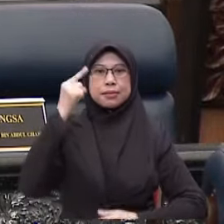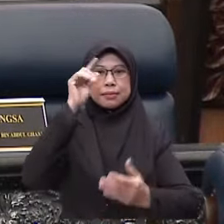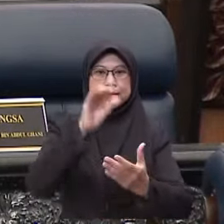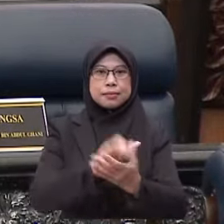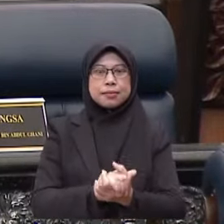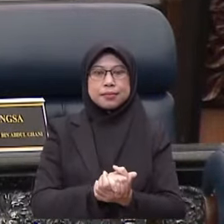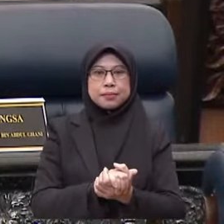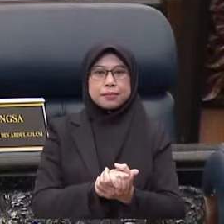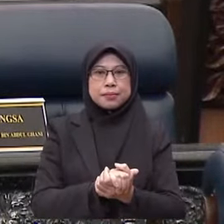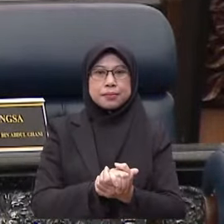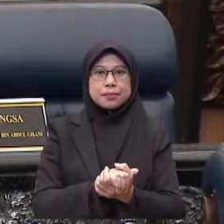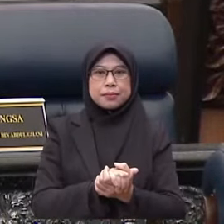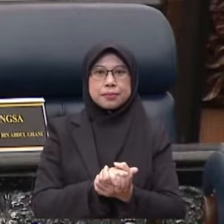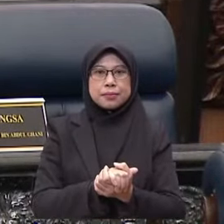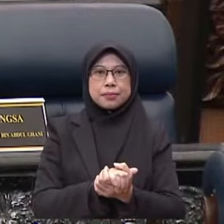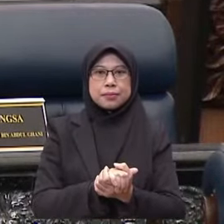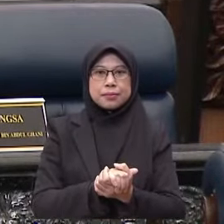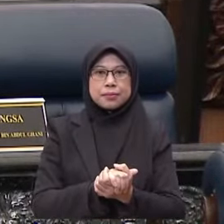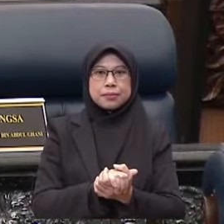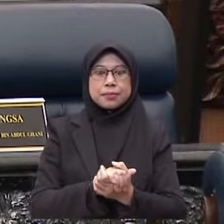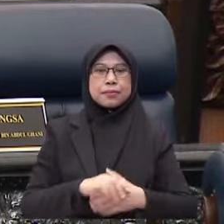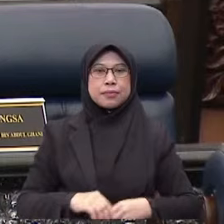percaya we